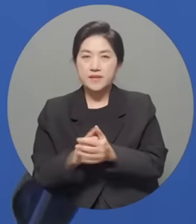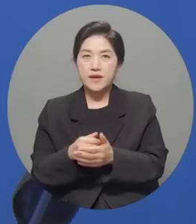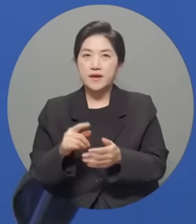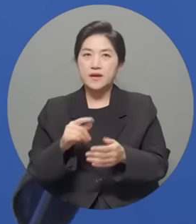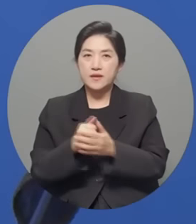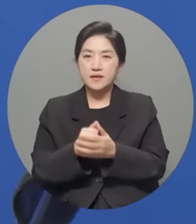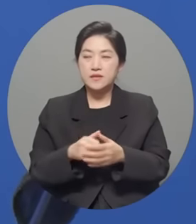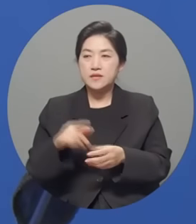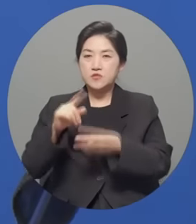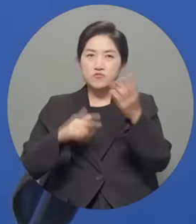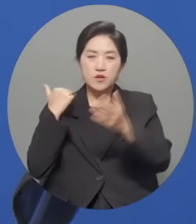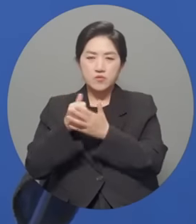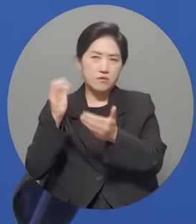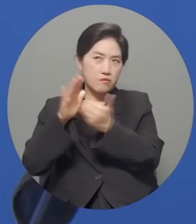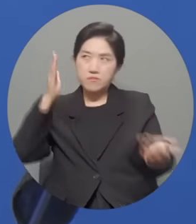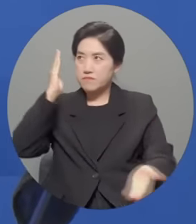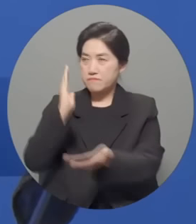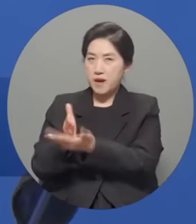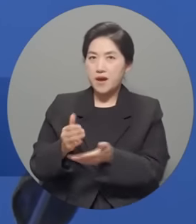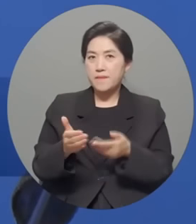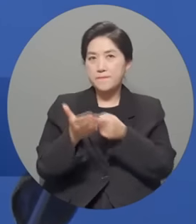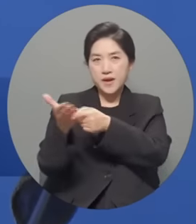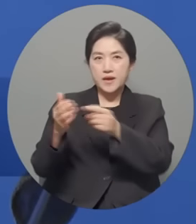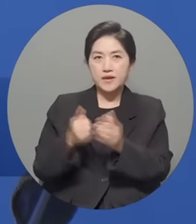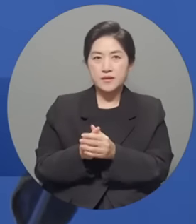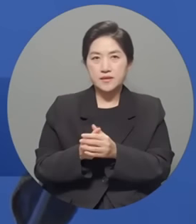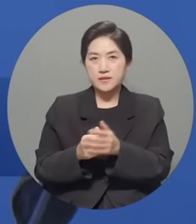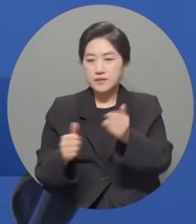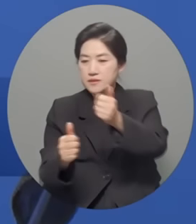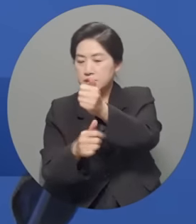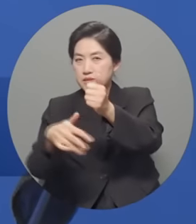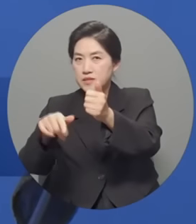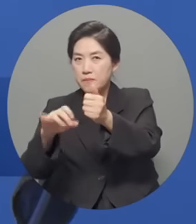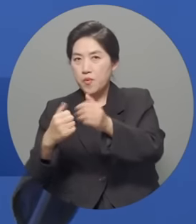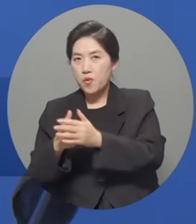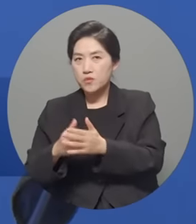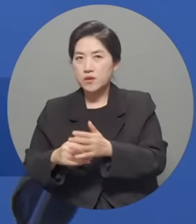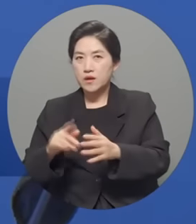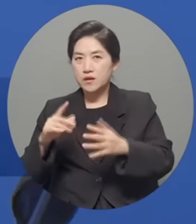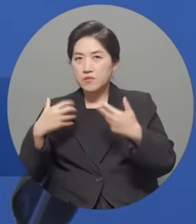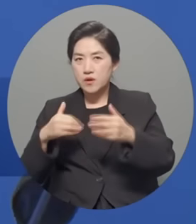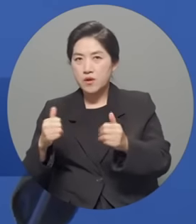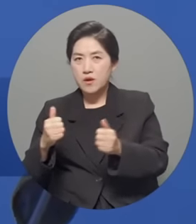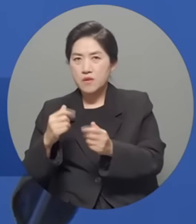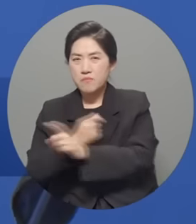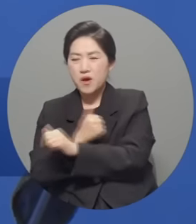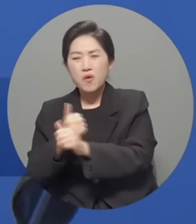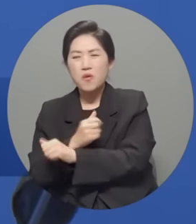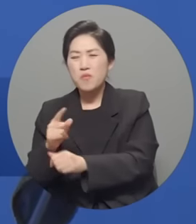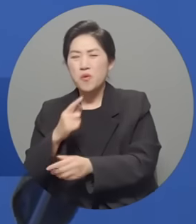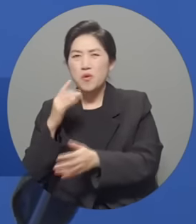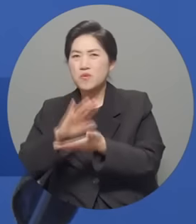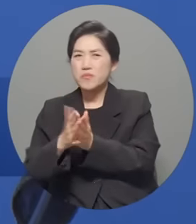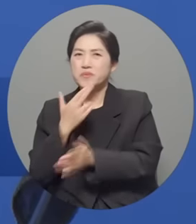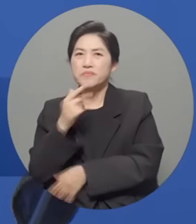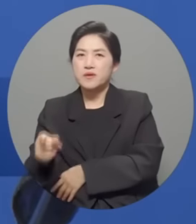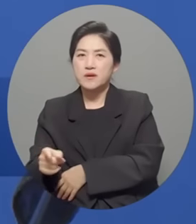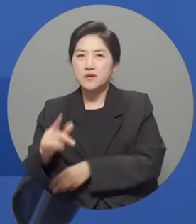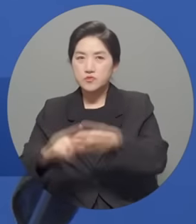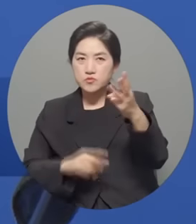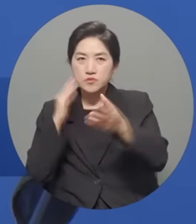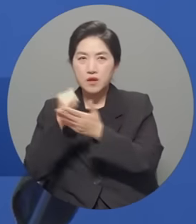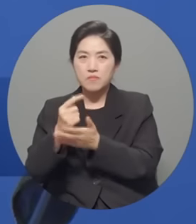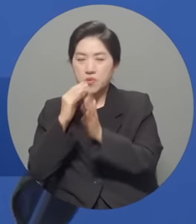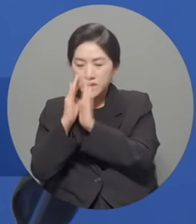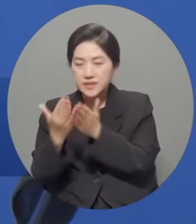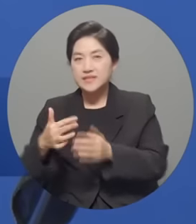거듭 압박했습니다. 참모나 그 관료들을 바꿔가지고 무슨 변화가 있겠습니까? 윤석열 대통령이